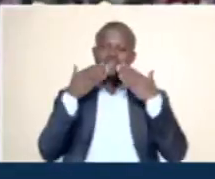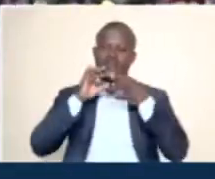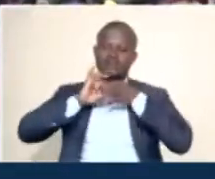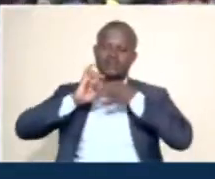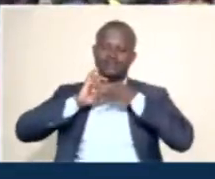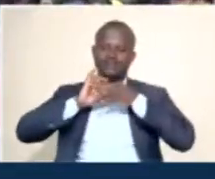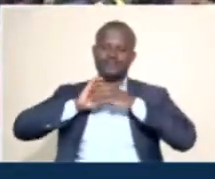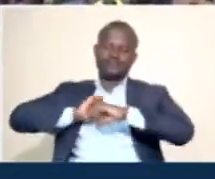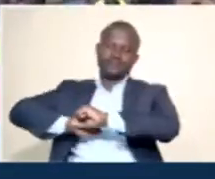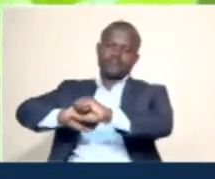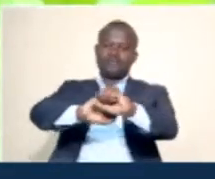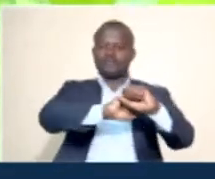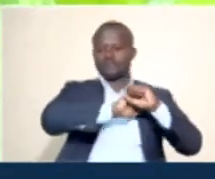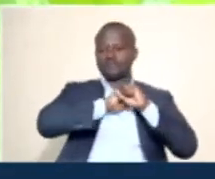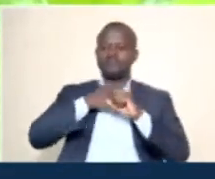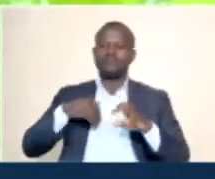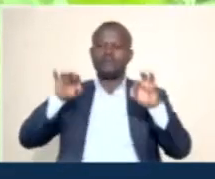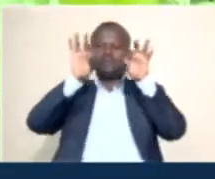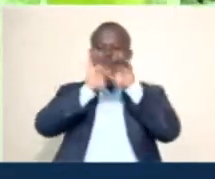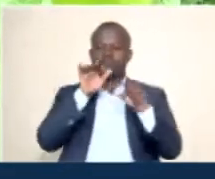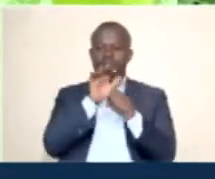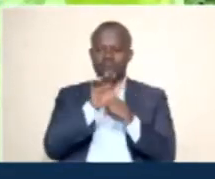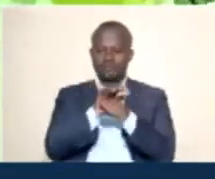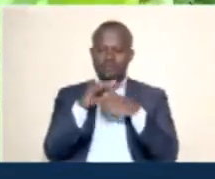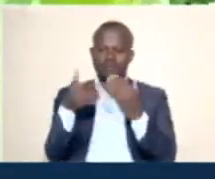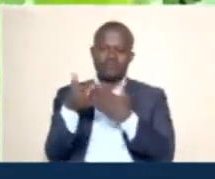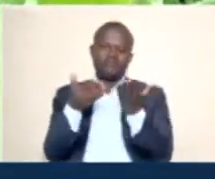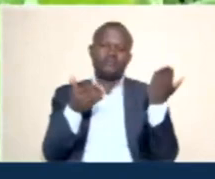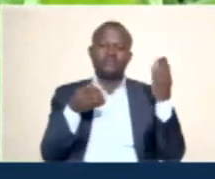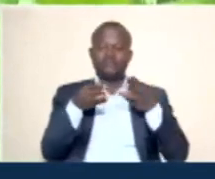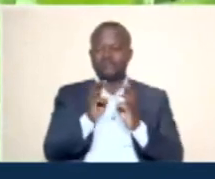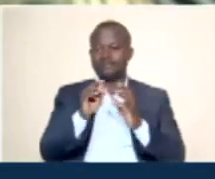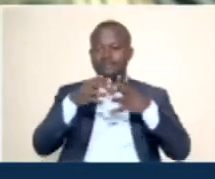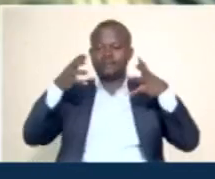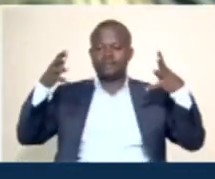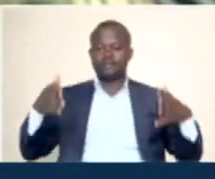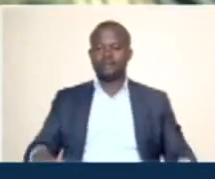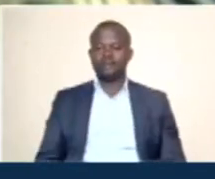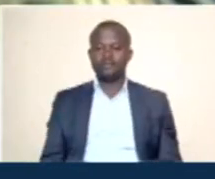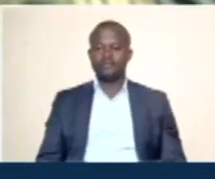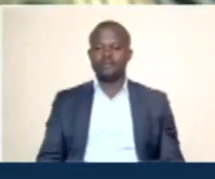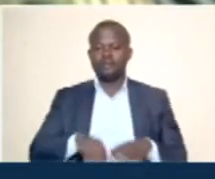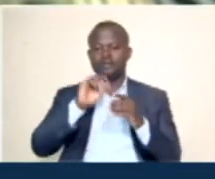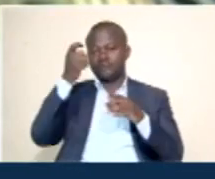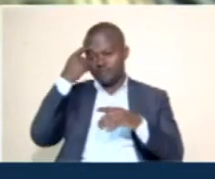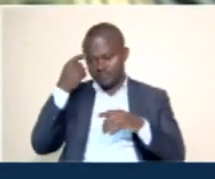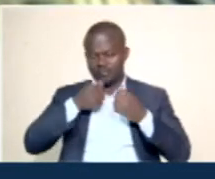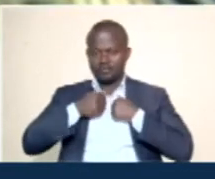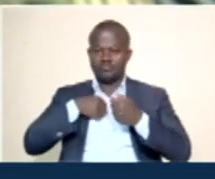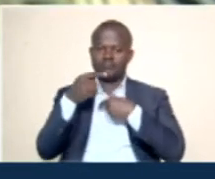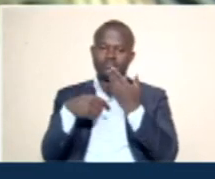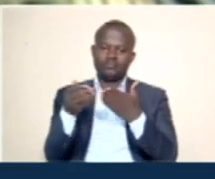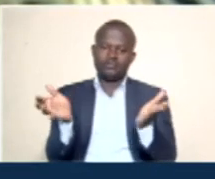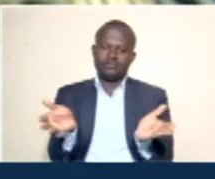mu kubungabunga iyi parike ifitiye runini ubukungu bw'igihugu ku buryo hari gahunda yo kuyagura. Guverinoma y'u Rwanda rero irakomeza gushishikariza